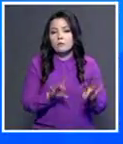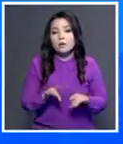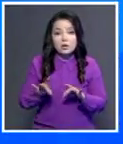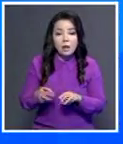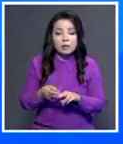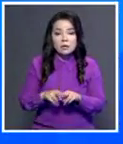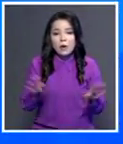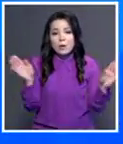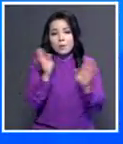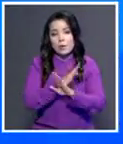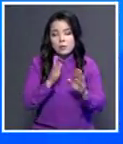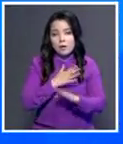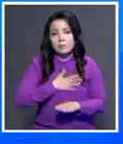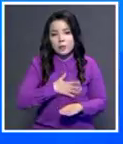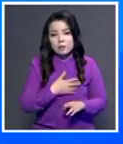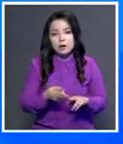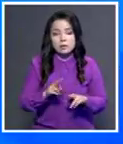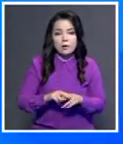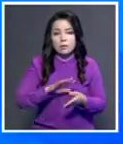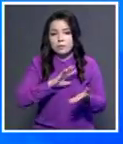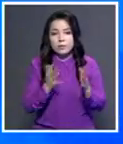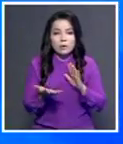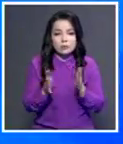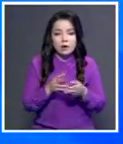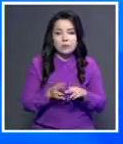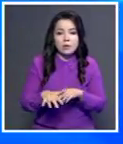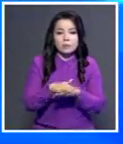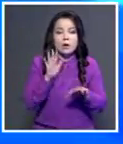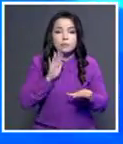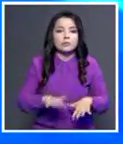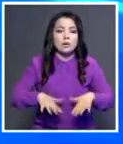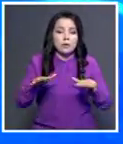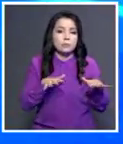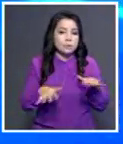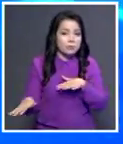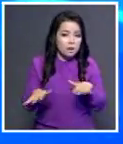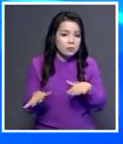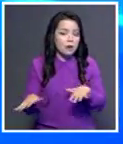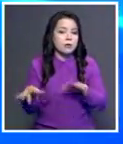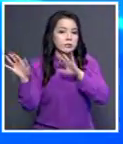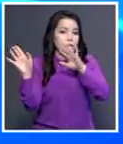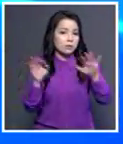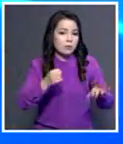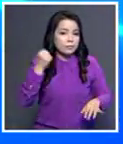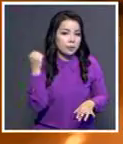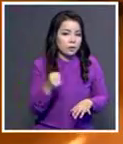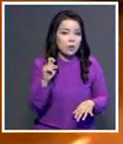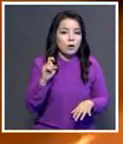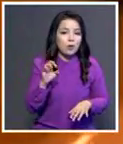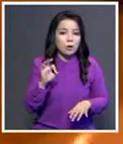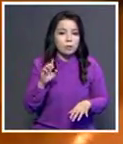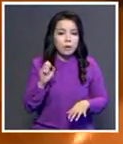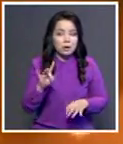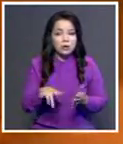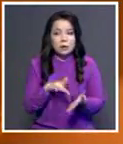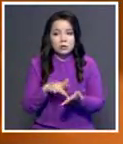Австралияда ауа райы мың құбылып тұр. Таңертең елдің оңтүстік шығысының бір бөлігінде су тасқыны басталса, екіншісінде қар жауды. Хобарт қаласында